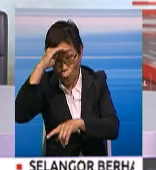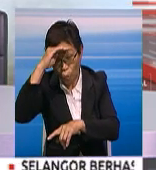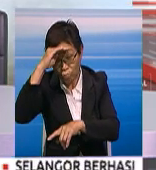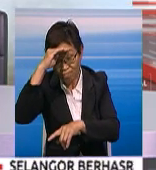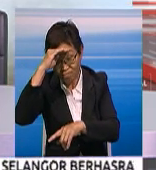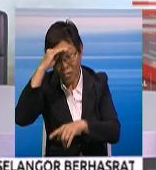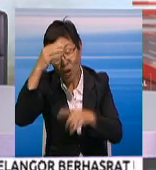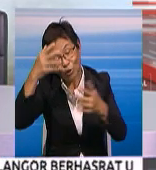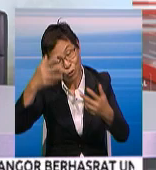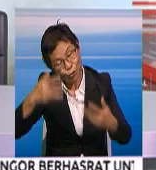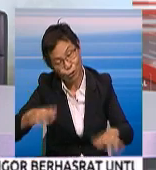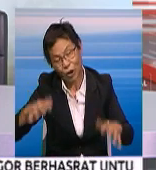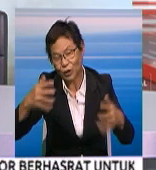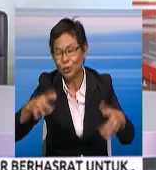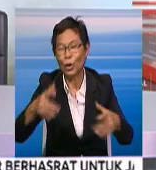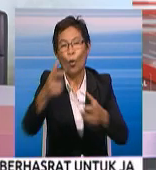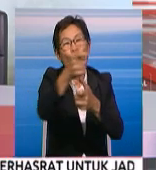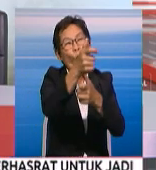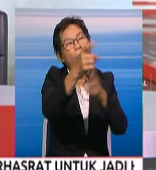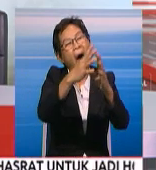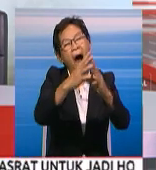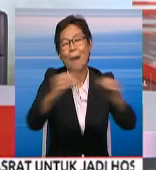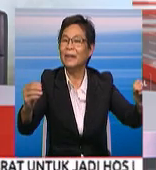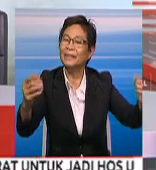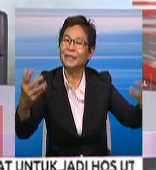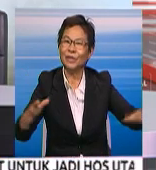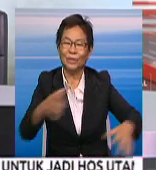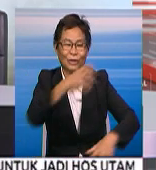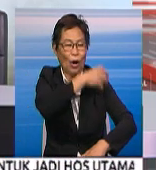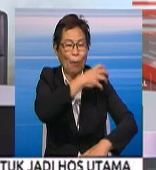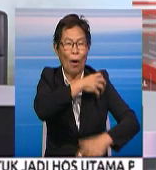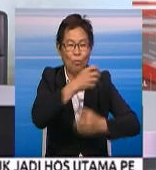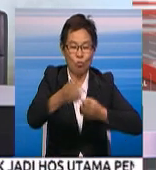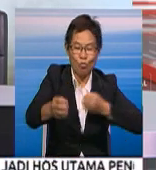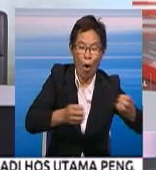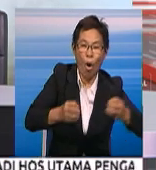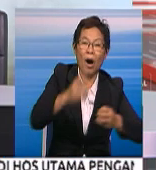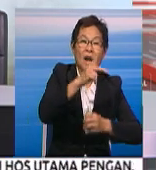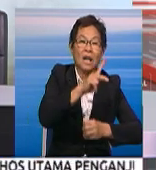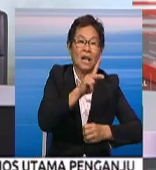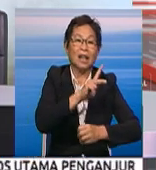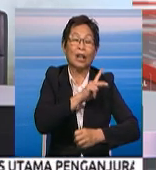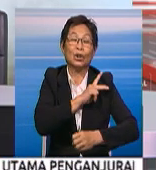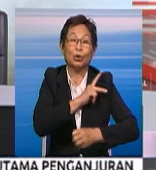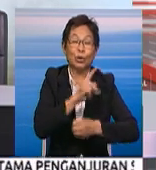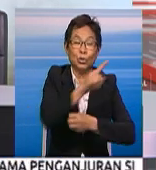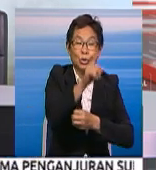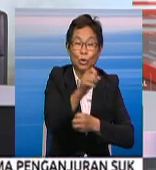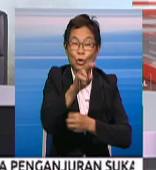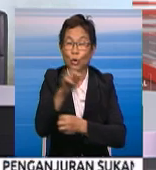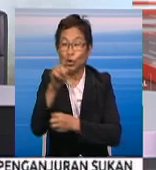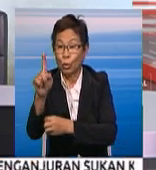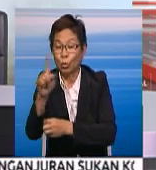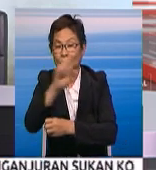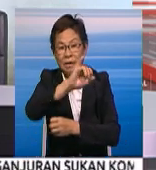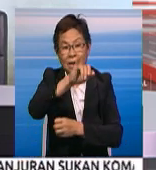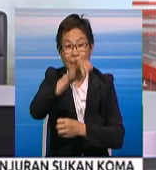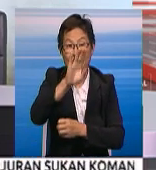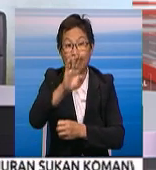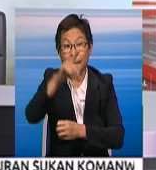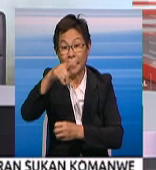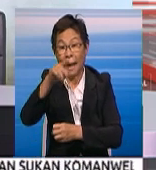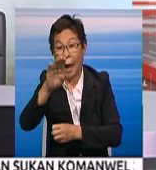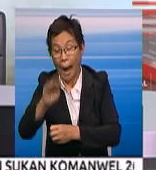Johor sudah berjaya dikawal. Menurut Komander Operasi Ketua Zon 1 Jabatan Bomba dan Penyelamat JBPM Johor,